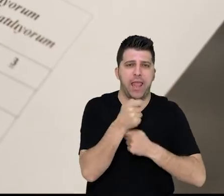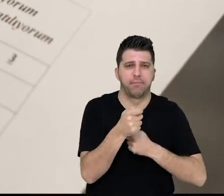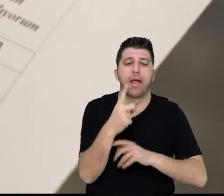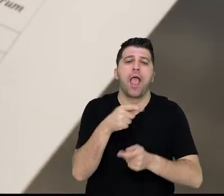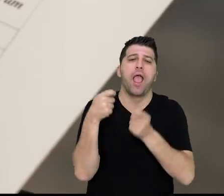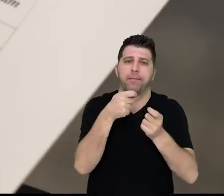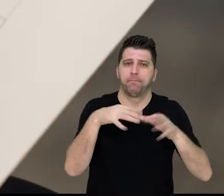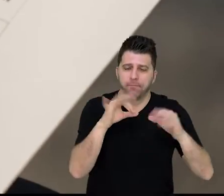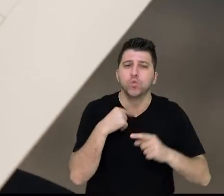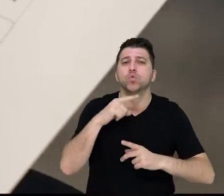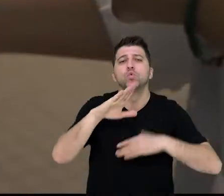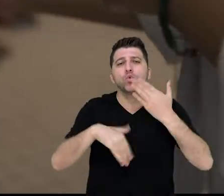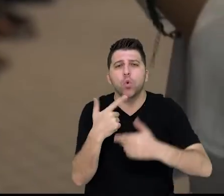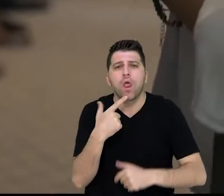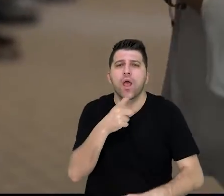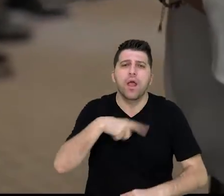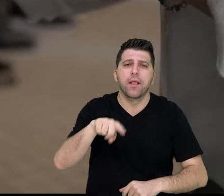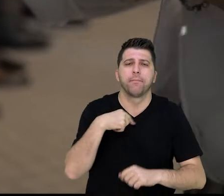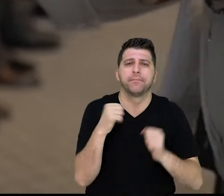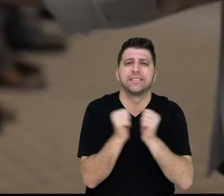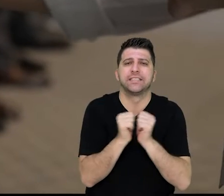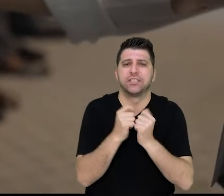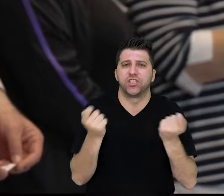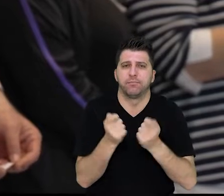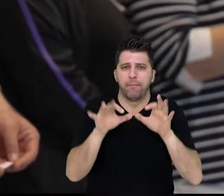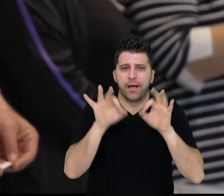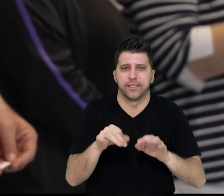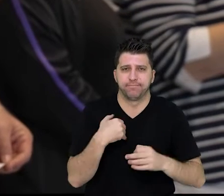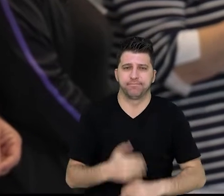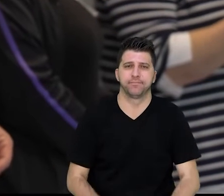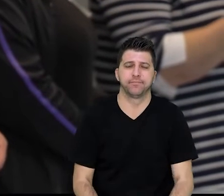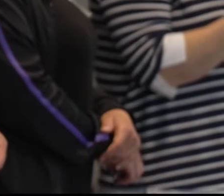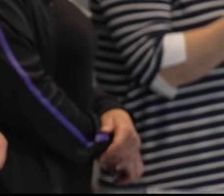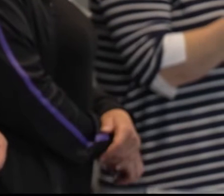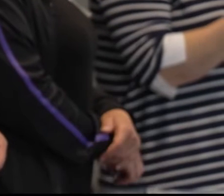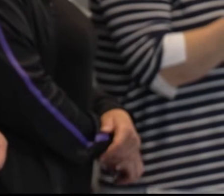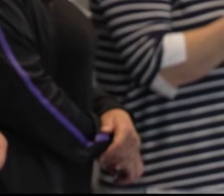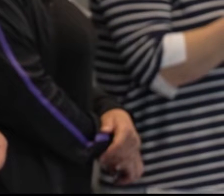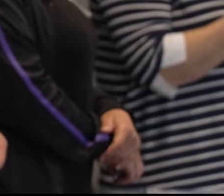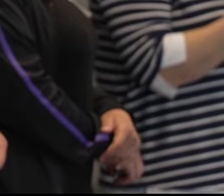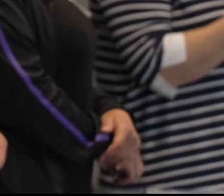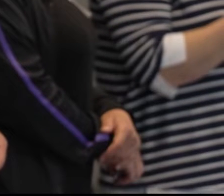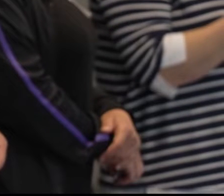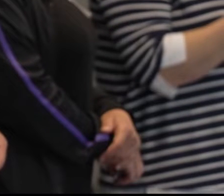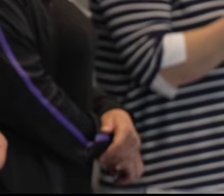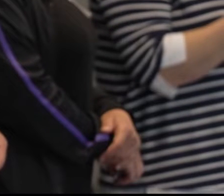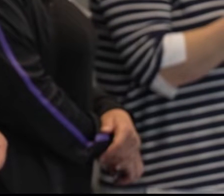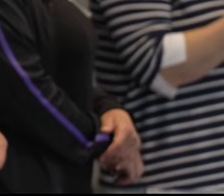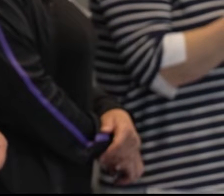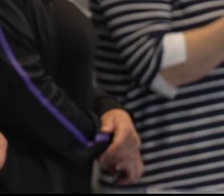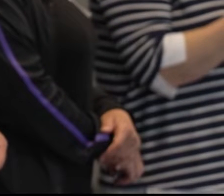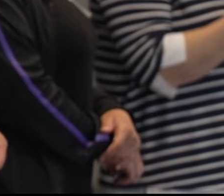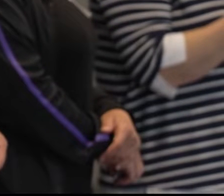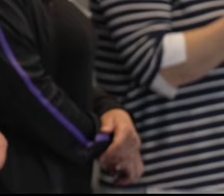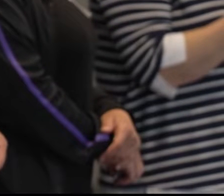verdik hemen arkasından da odalarla atölye çalışmasına başladık ayakta duran çoğunluğu erkek oda temsilcileri karton bir bardaktan